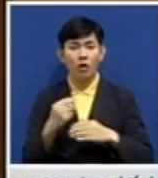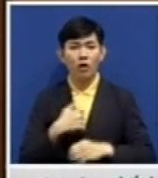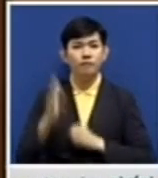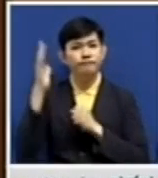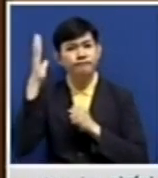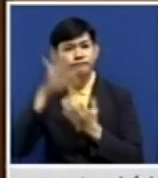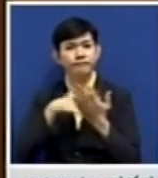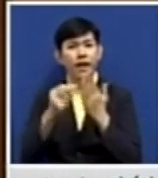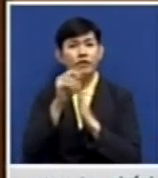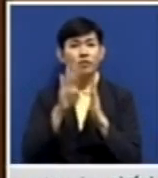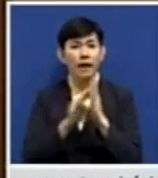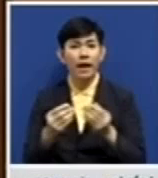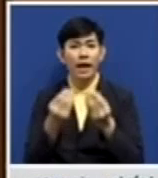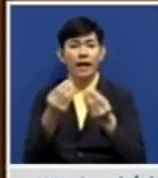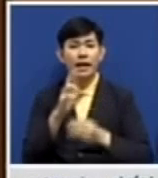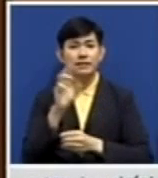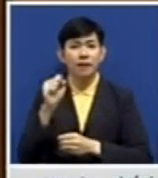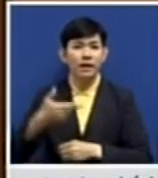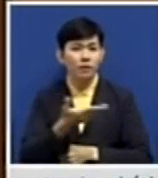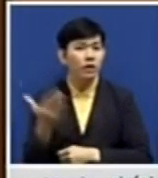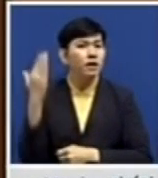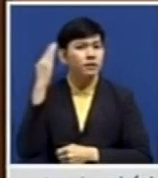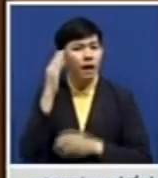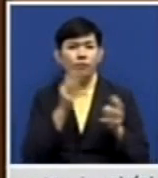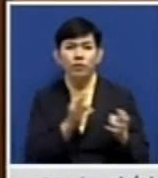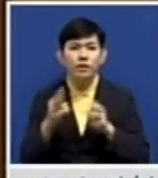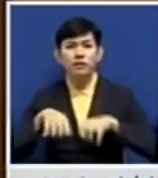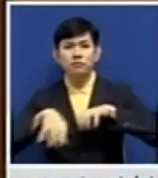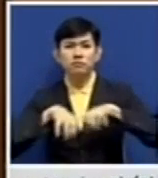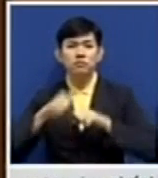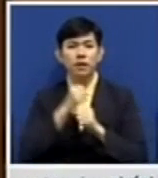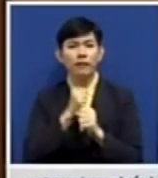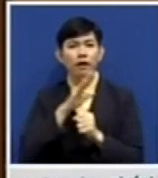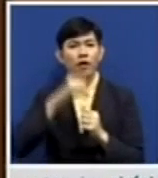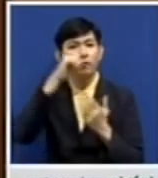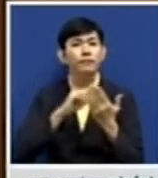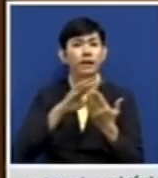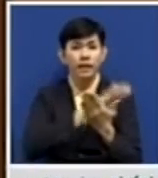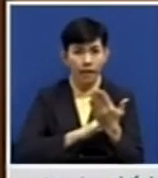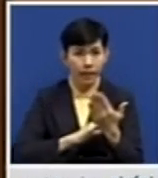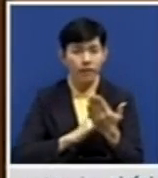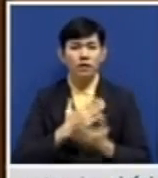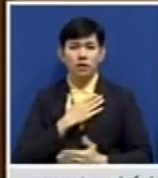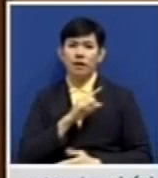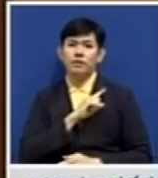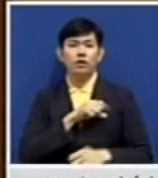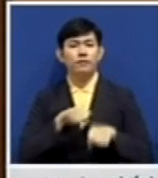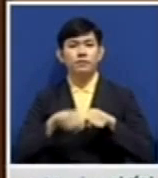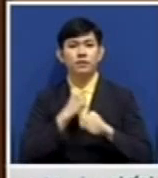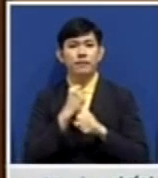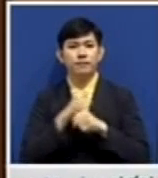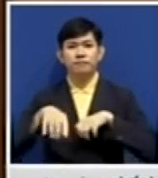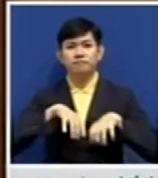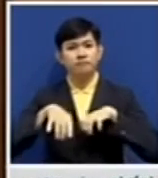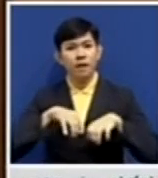ยบายต่อรัฐสภาให้ทราบถึงแนวทางการบริหารราชการแผ่นดินที่รัฐบาลจะดำเนินการเพื่อพัฒน